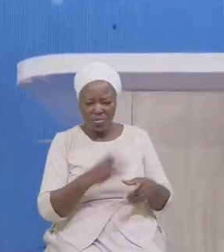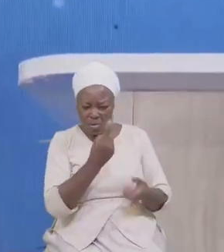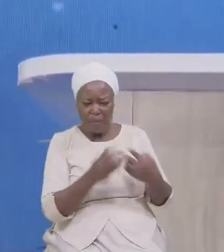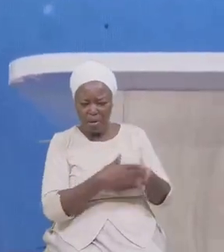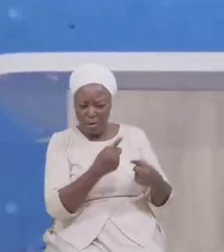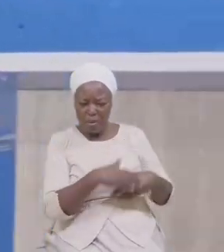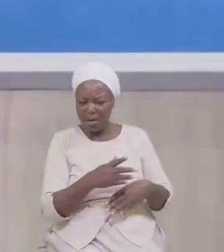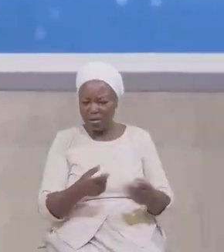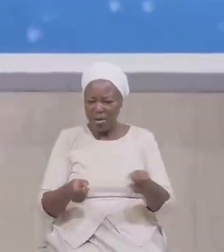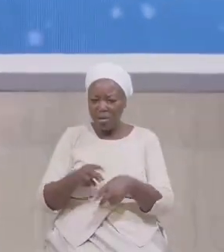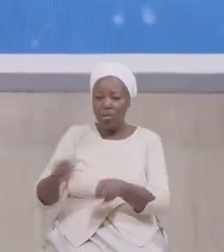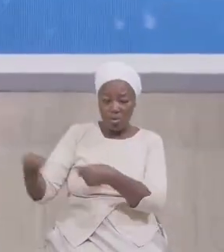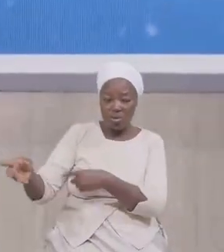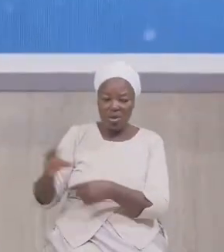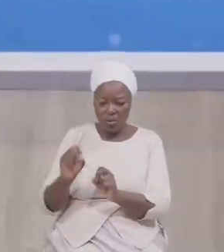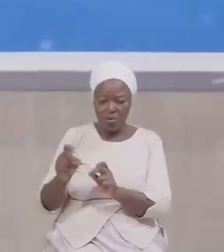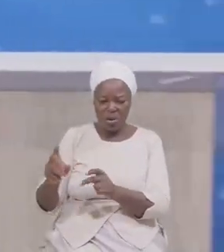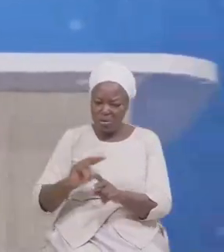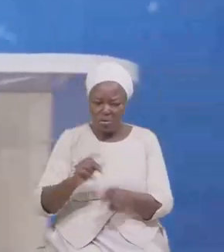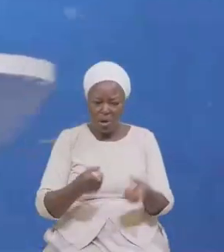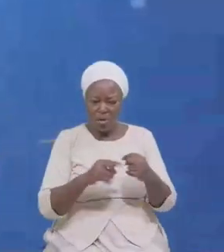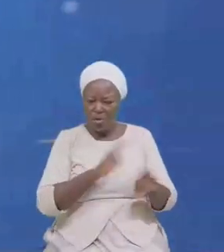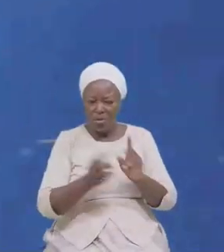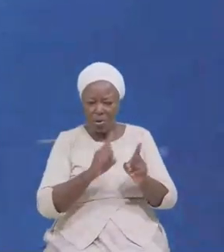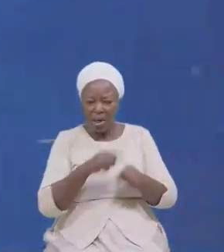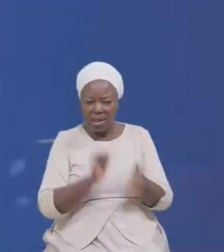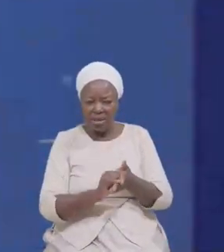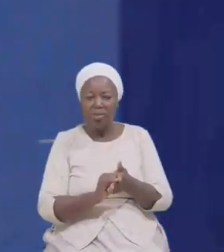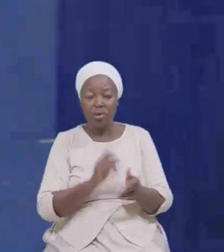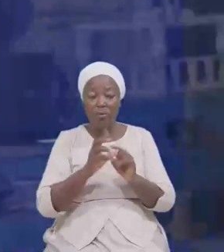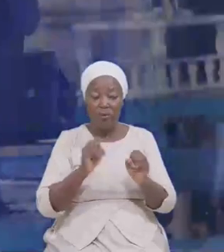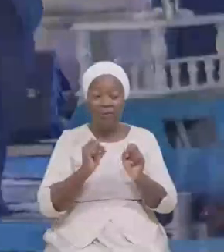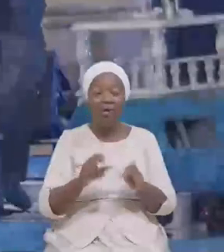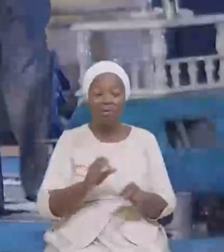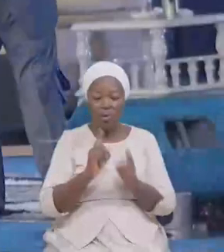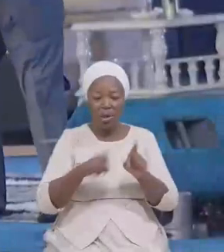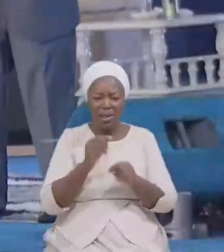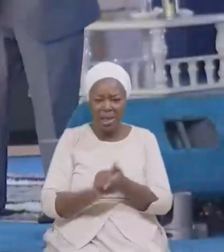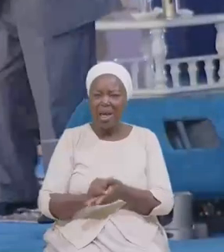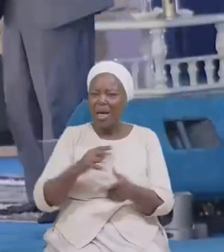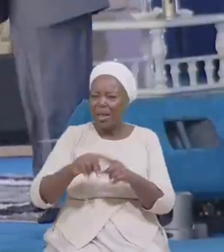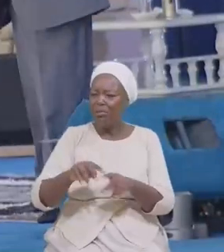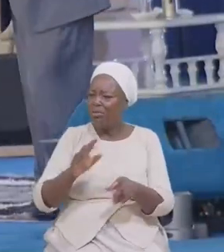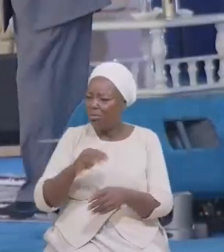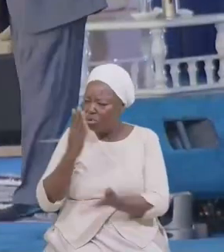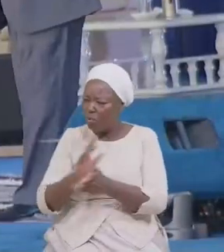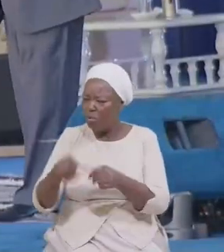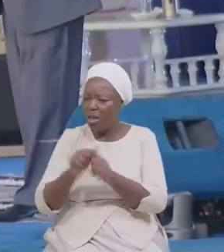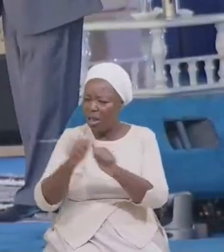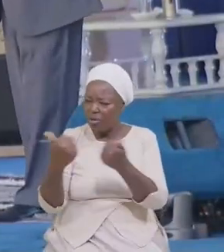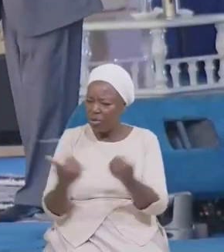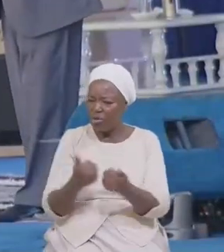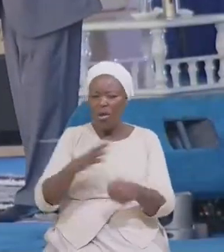ne tourne pas là-bas, reçois ceci, n'aie pas cette association, il est celui qui nous conseille.